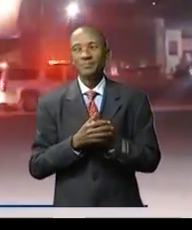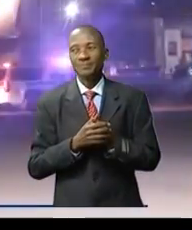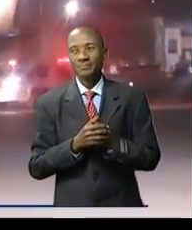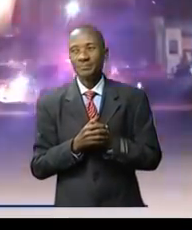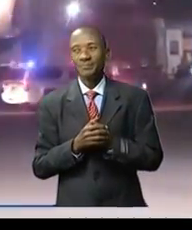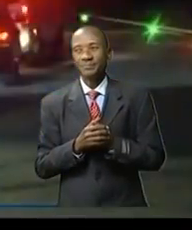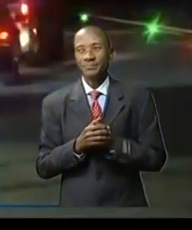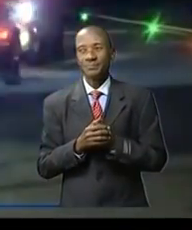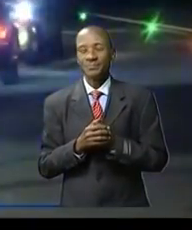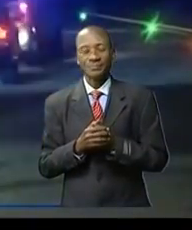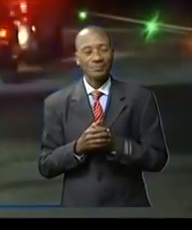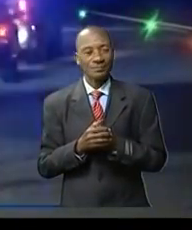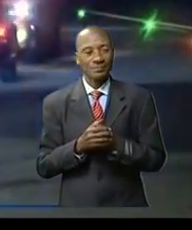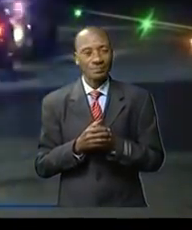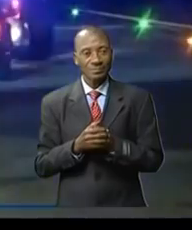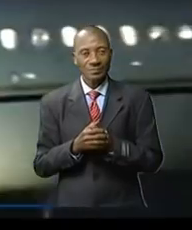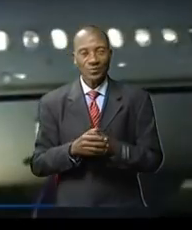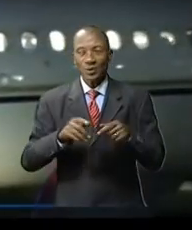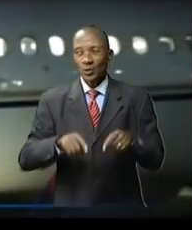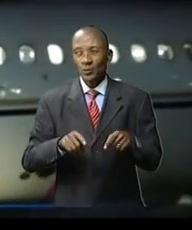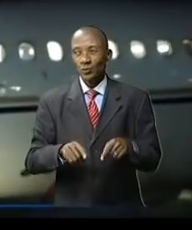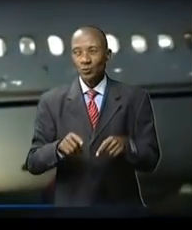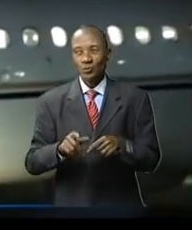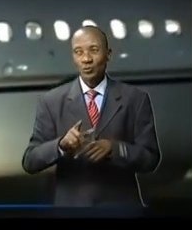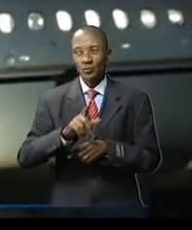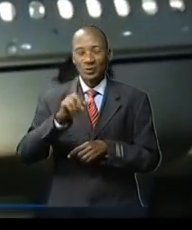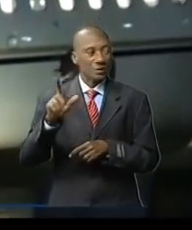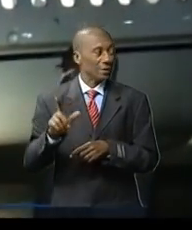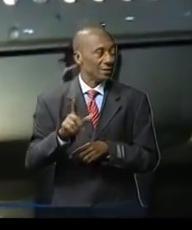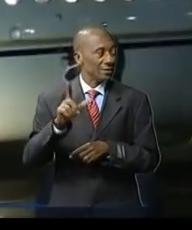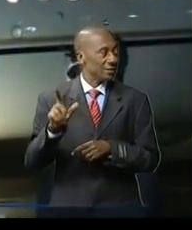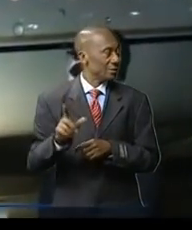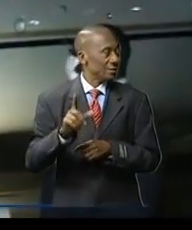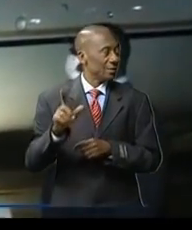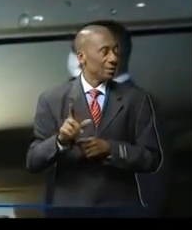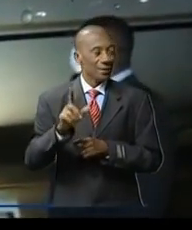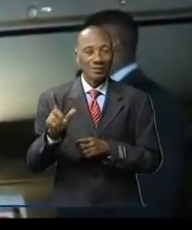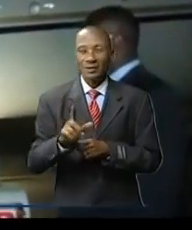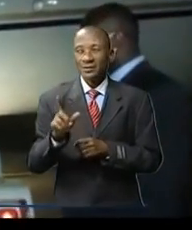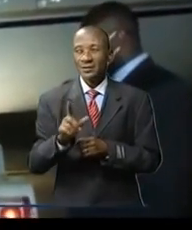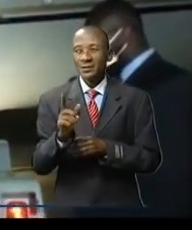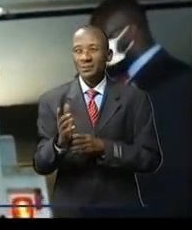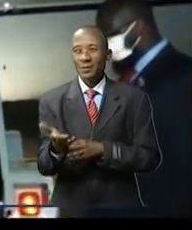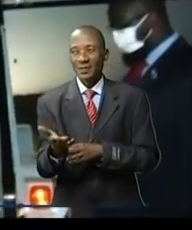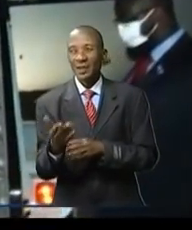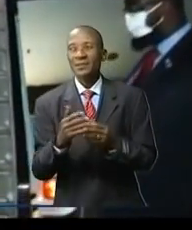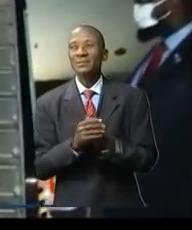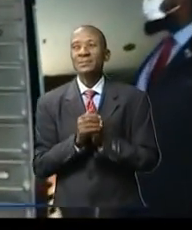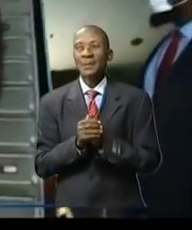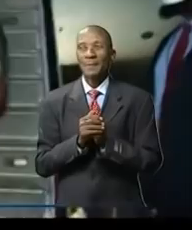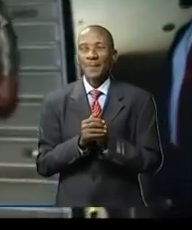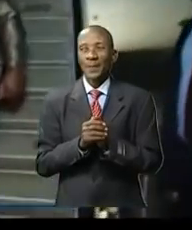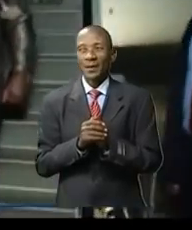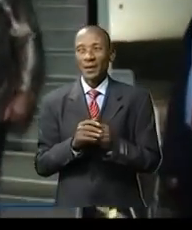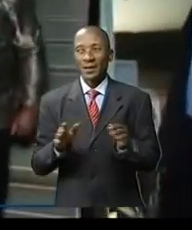Aux premières heures de la journée de ce lundi 20 septembre, l'avion présidentiel de la République démocratique du Congo s'est posé sur la piste de